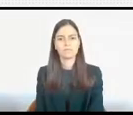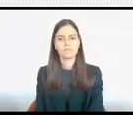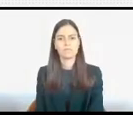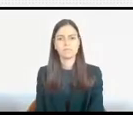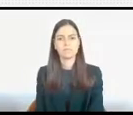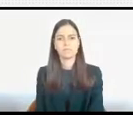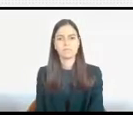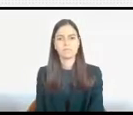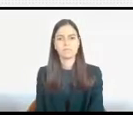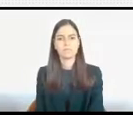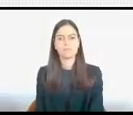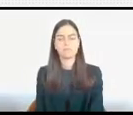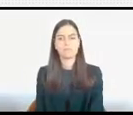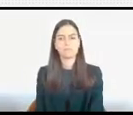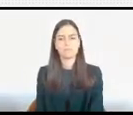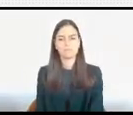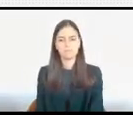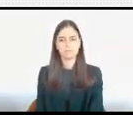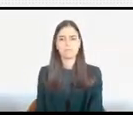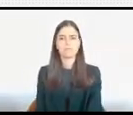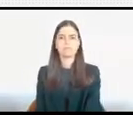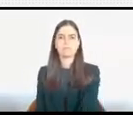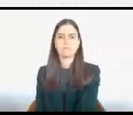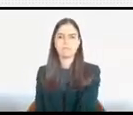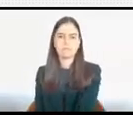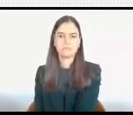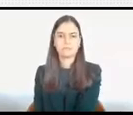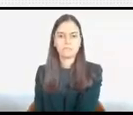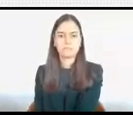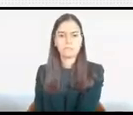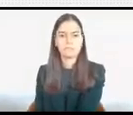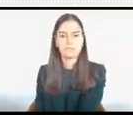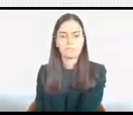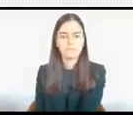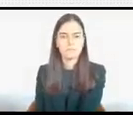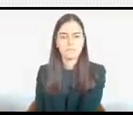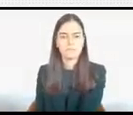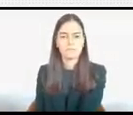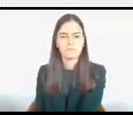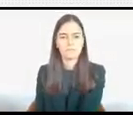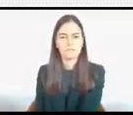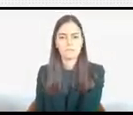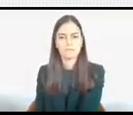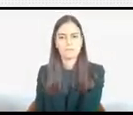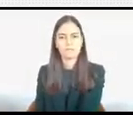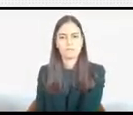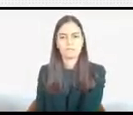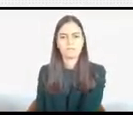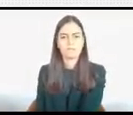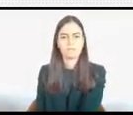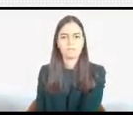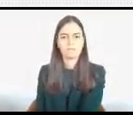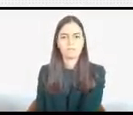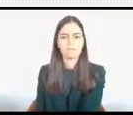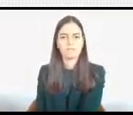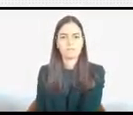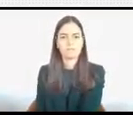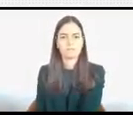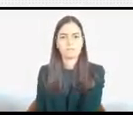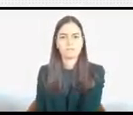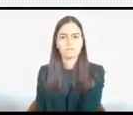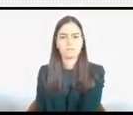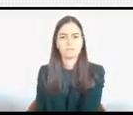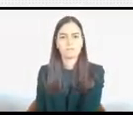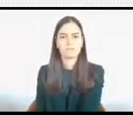Le corollaire néanmoins, c'est l'imposition au terme qui va toucher tout autant le capital que les intérêts.